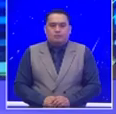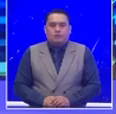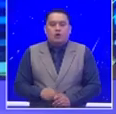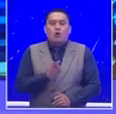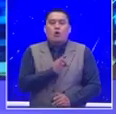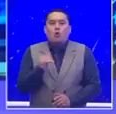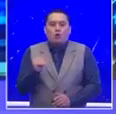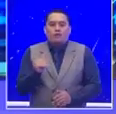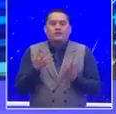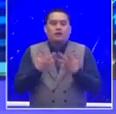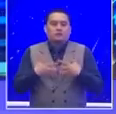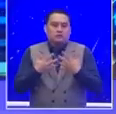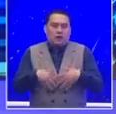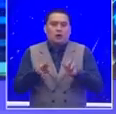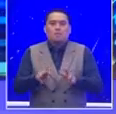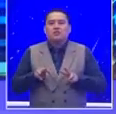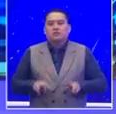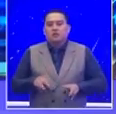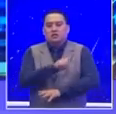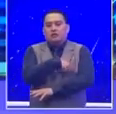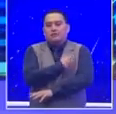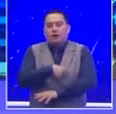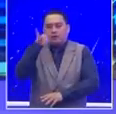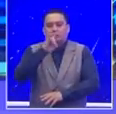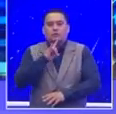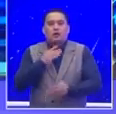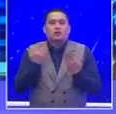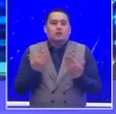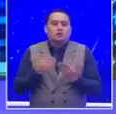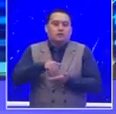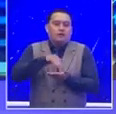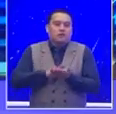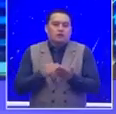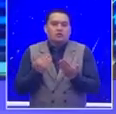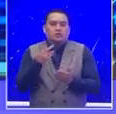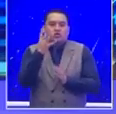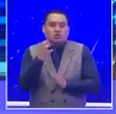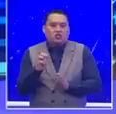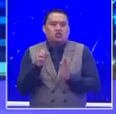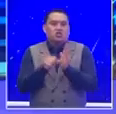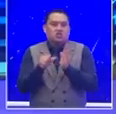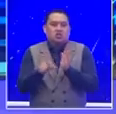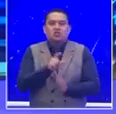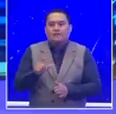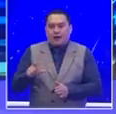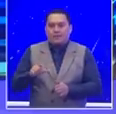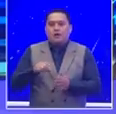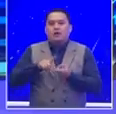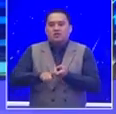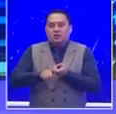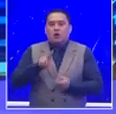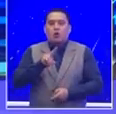По официальным данным Министерства здравоохранения Республики, к этому часу в стране зарегистрировано уже 460 человек,